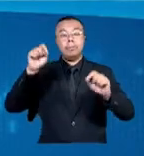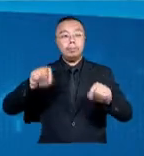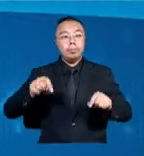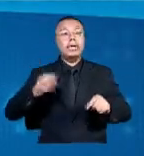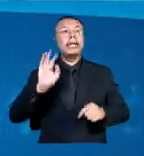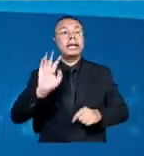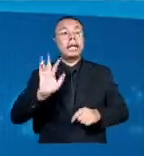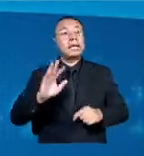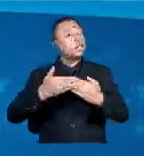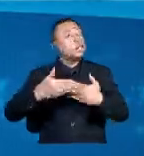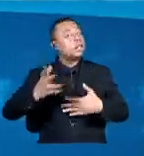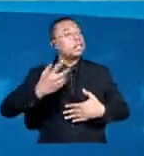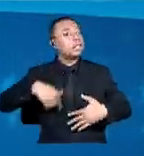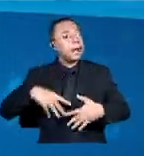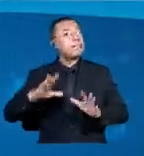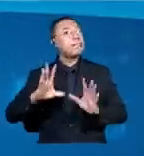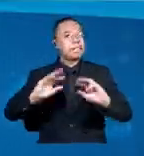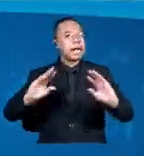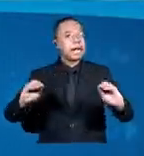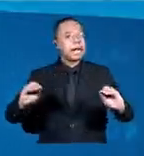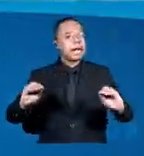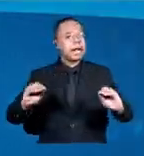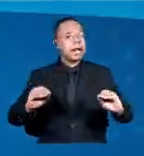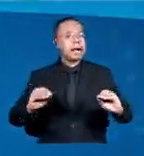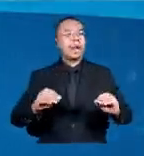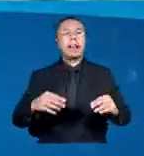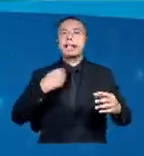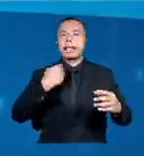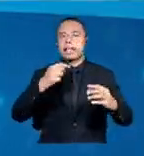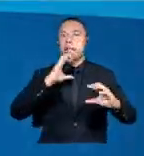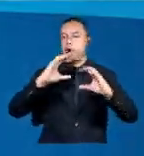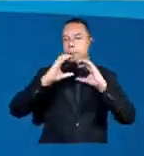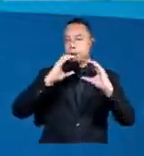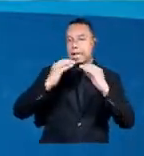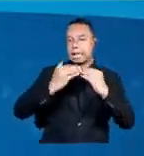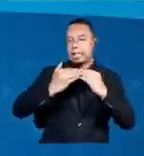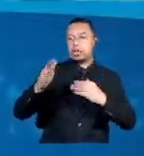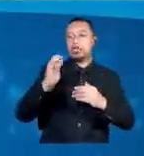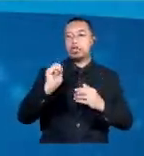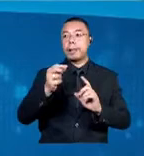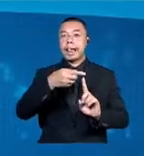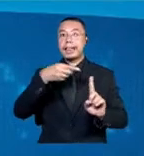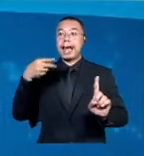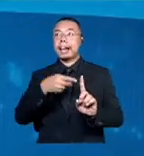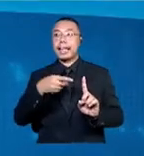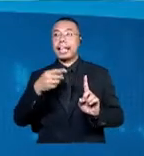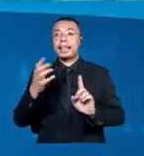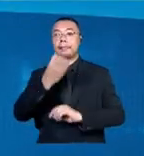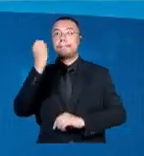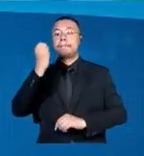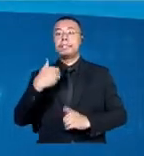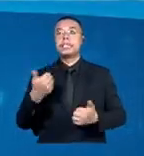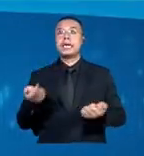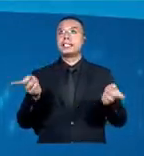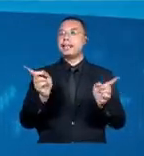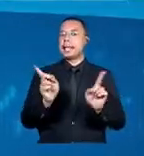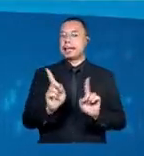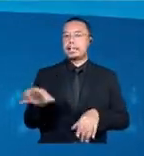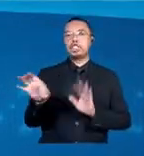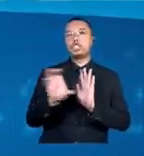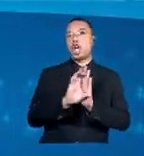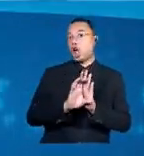ini akan terus kami akomodir dan komunikasikan agar target capaian yang dimaksud dapat terwujud,